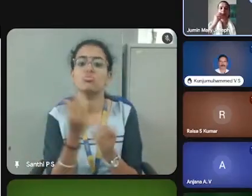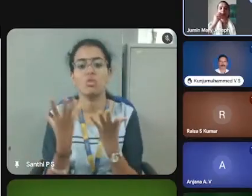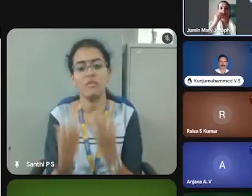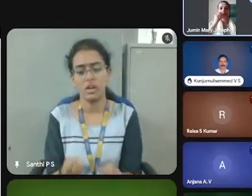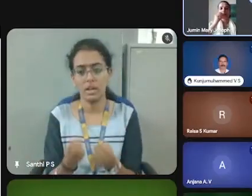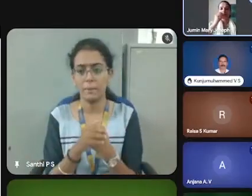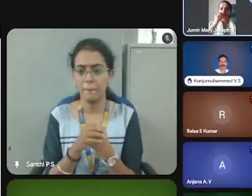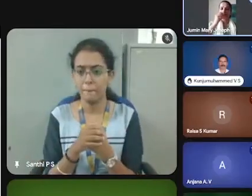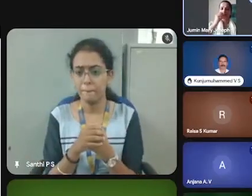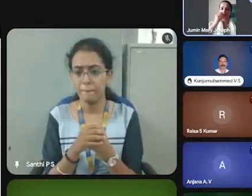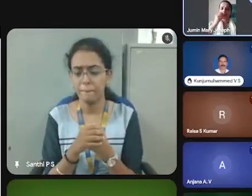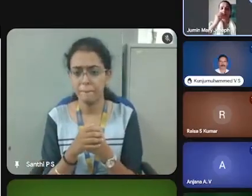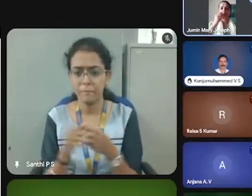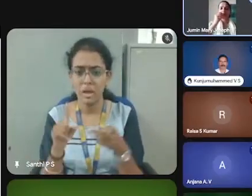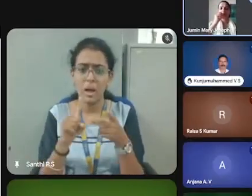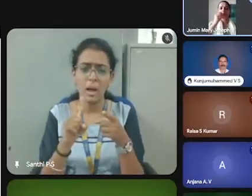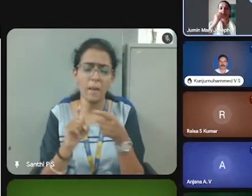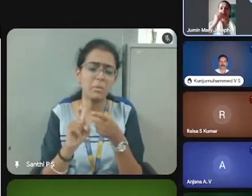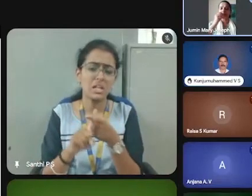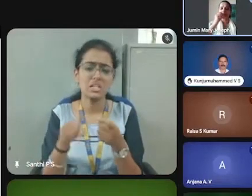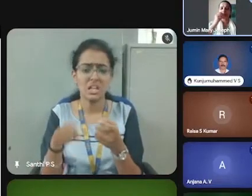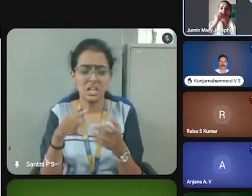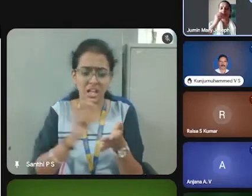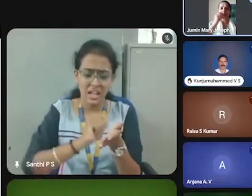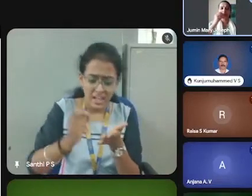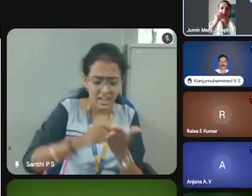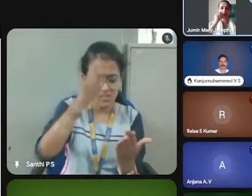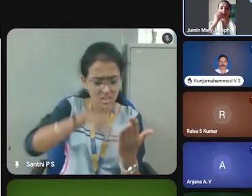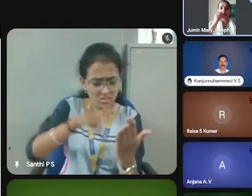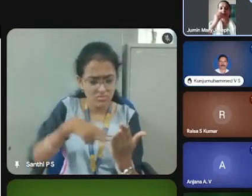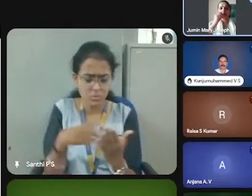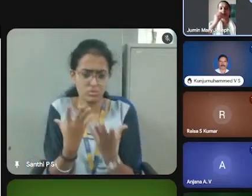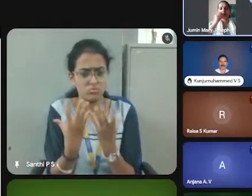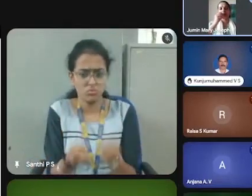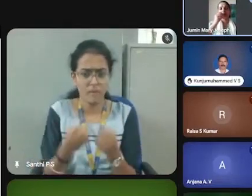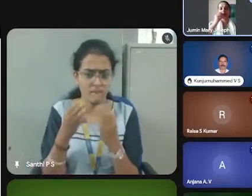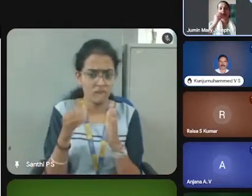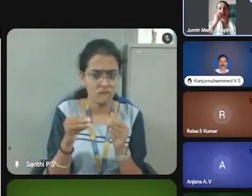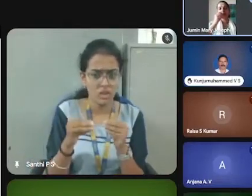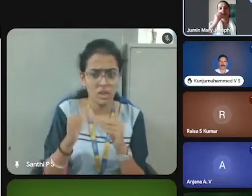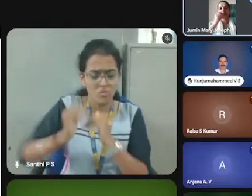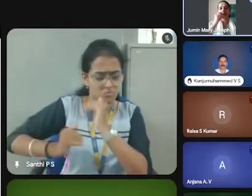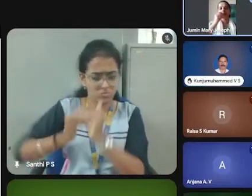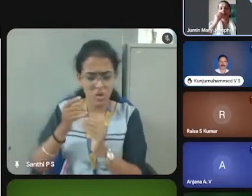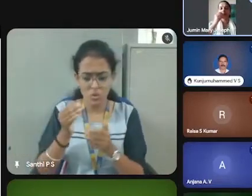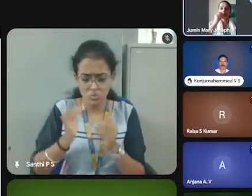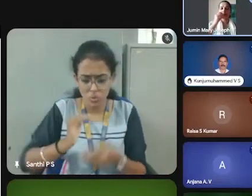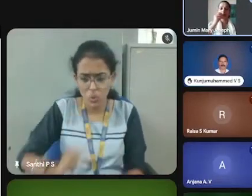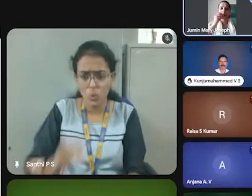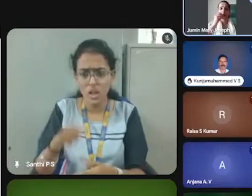പറ്റുന്നത്. മറ്റേത് പാരലലി നമുക്ക് റീഡിങ് റൈറ്റിംഗ് ഒക്കെ വർക്ക് ചെയ്യാം. പക്ഷെ പ്രോഗ്രസ് എന്ന് പറയുന്നത് കുട്ടിയുടെ